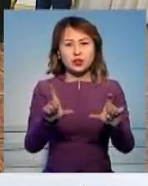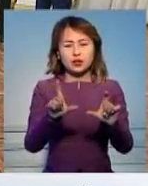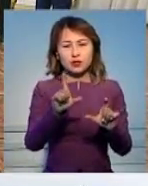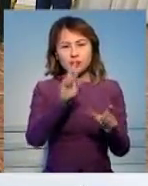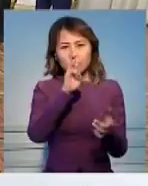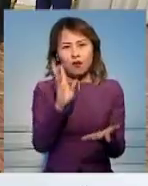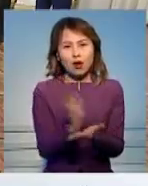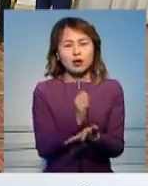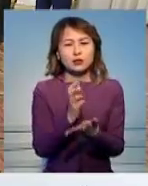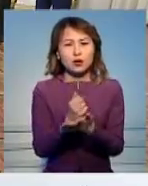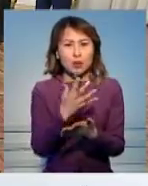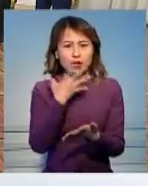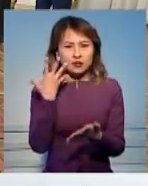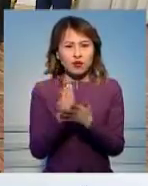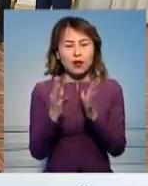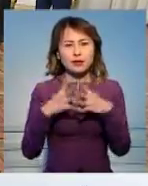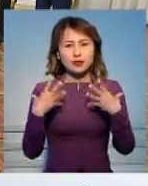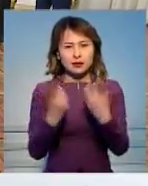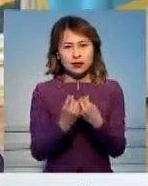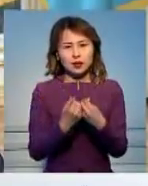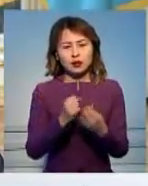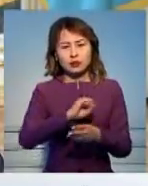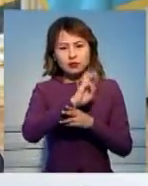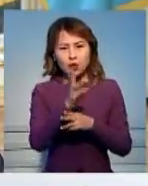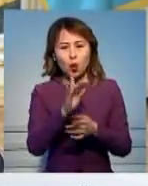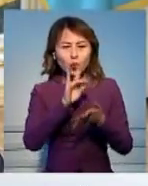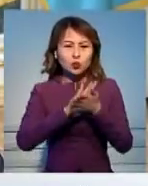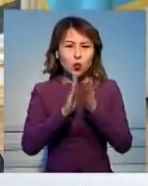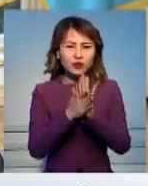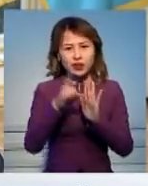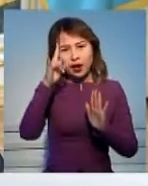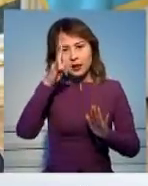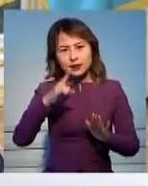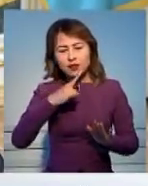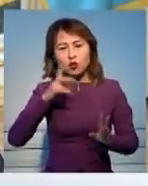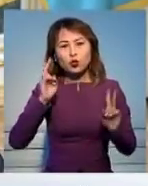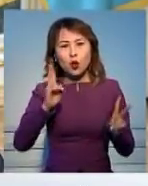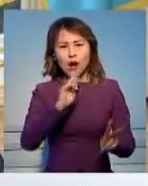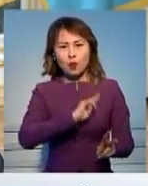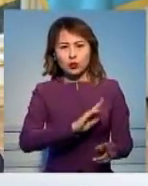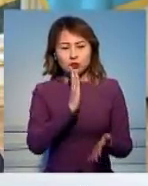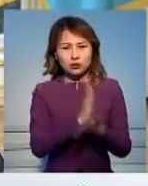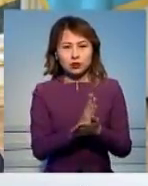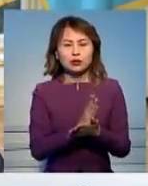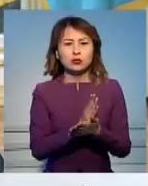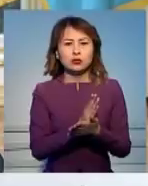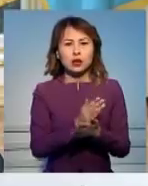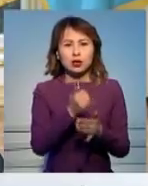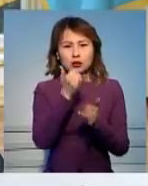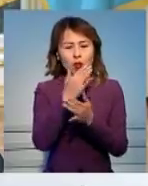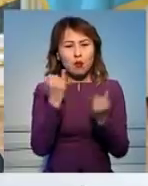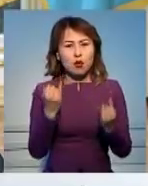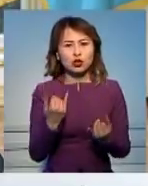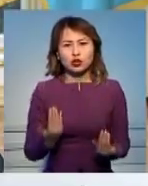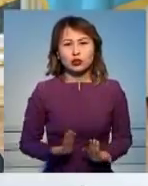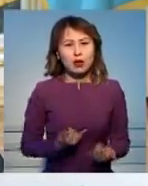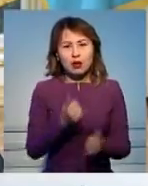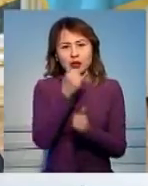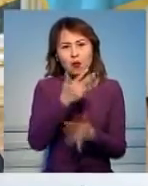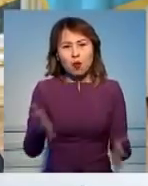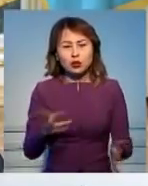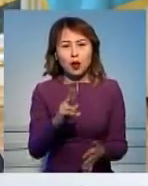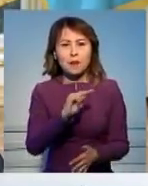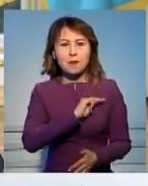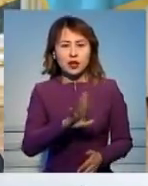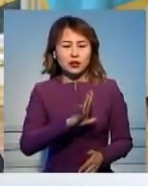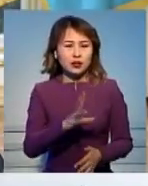увеличивать благополучие своих семей, своей жизни. В условиях Казахстана кто работает, тот не может плохо жить. Во-первых,